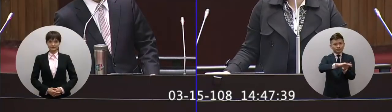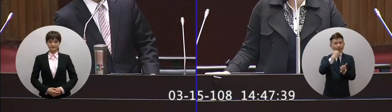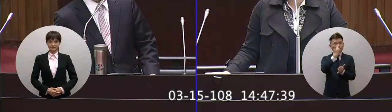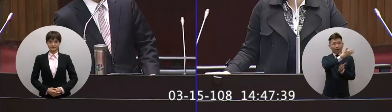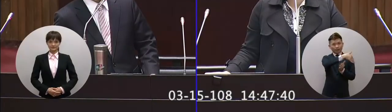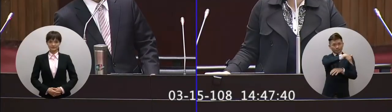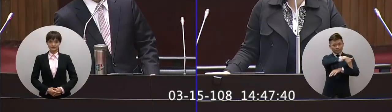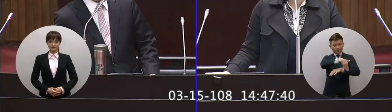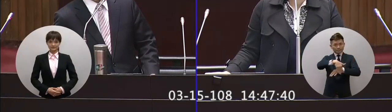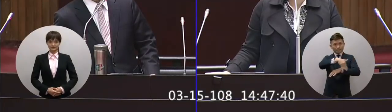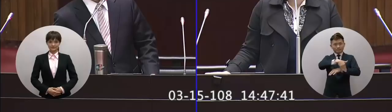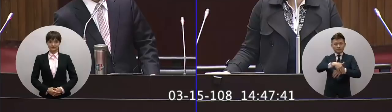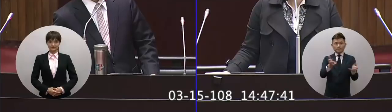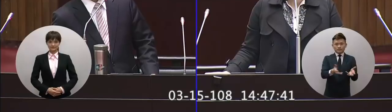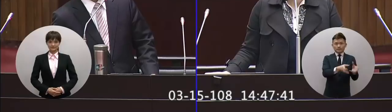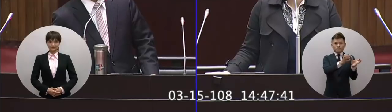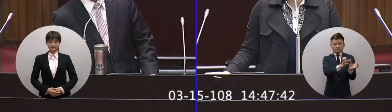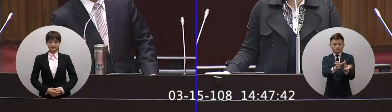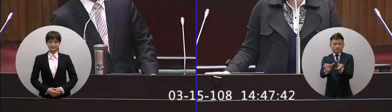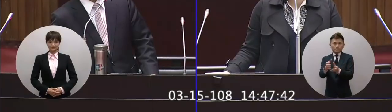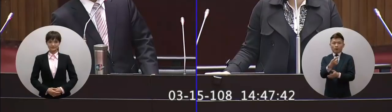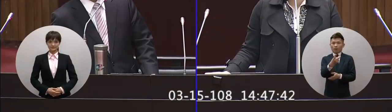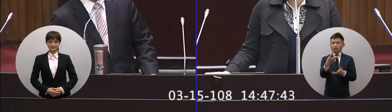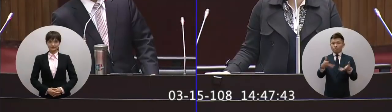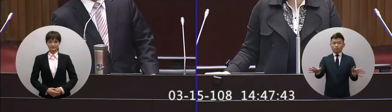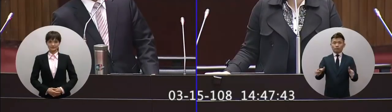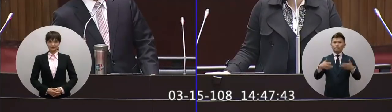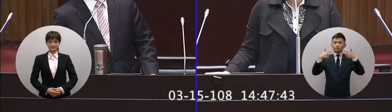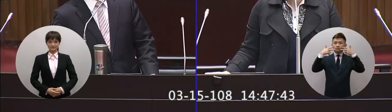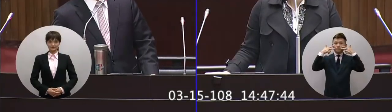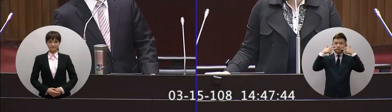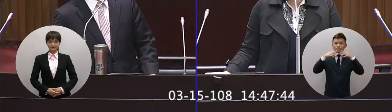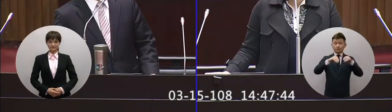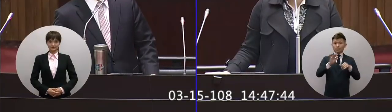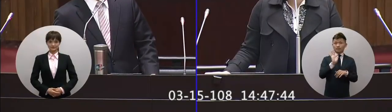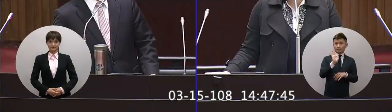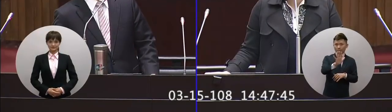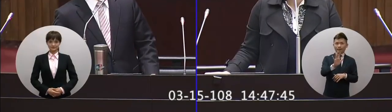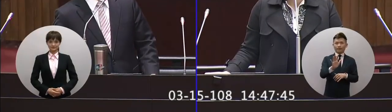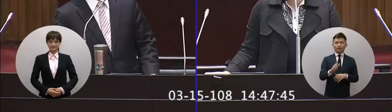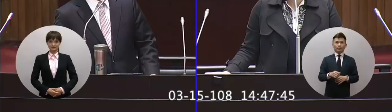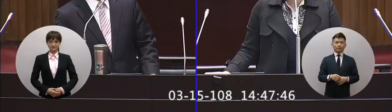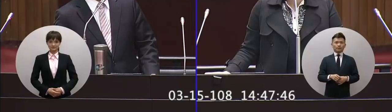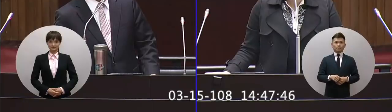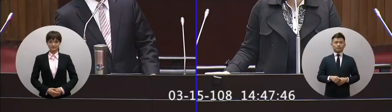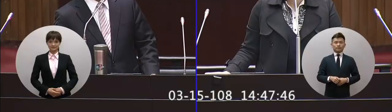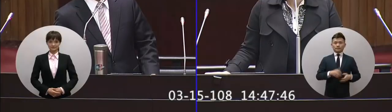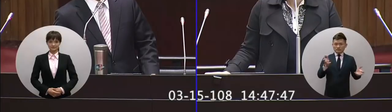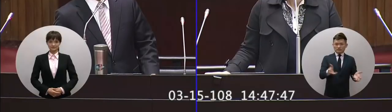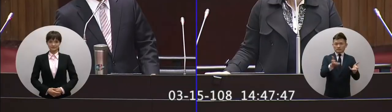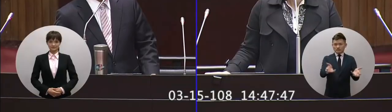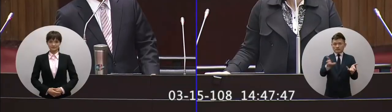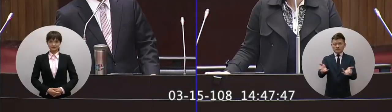非常多的开发案，在我们原住民族的土地正在大肆的这样的一个开